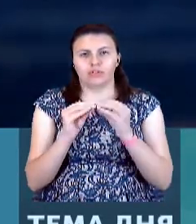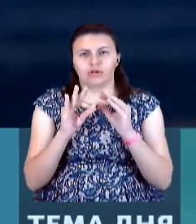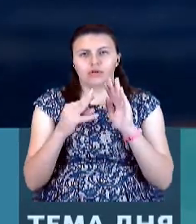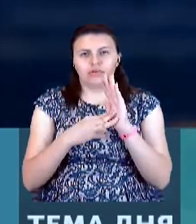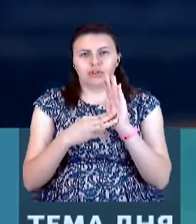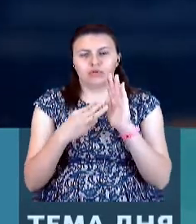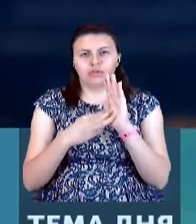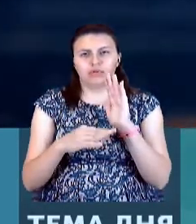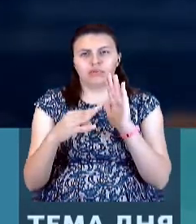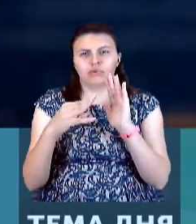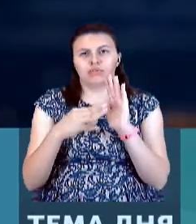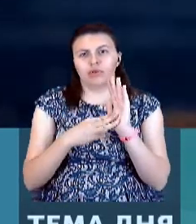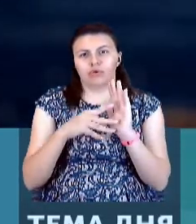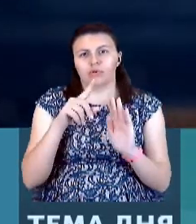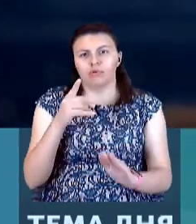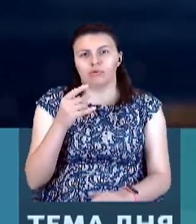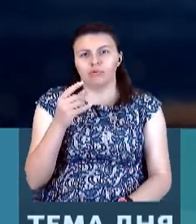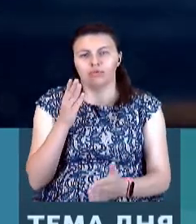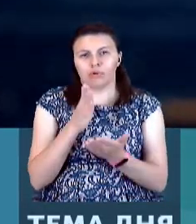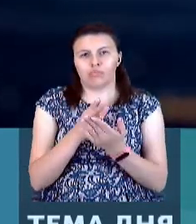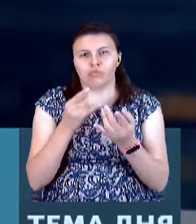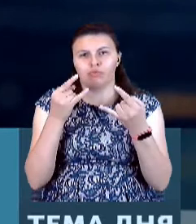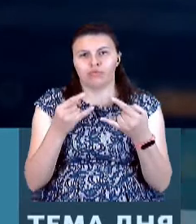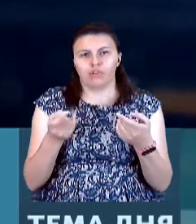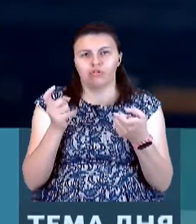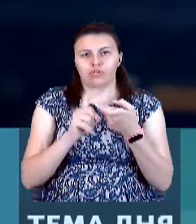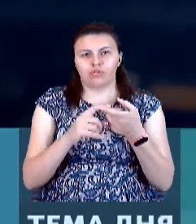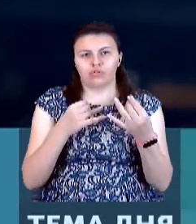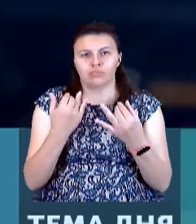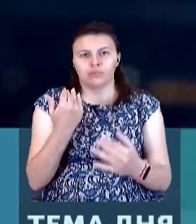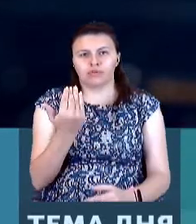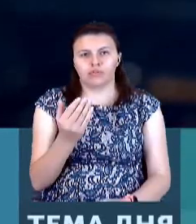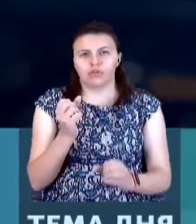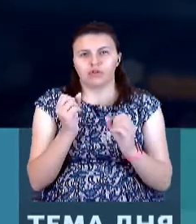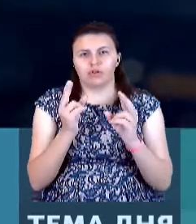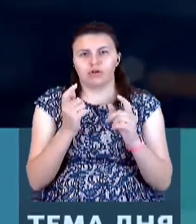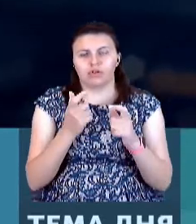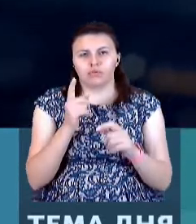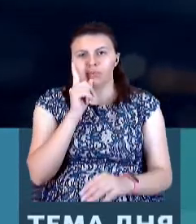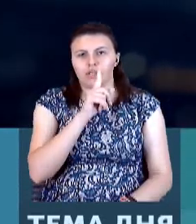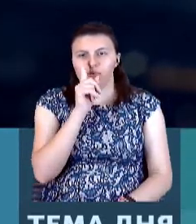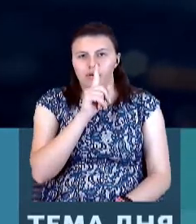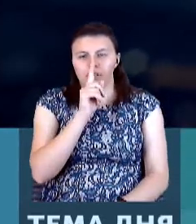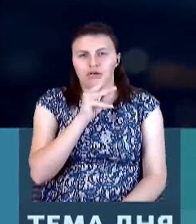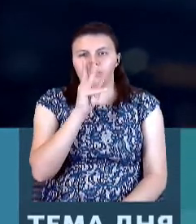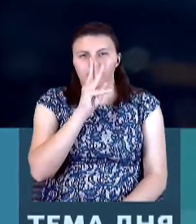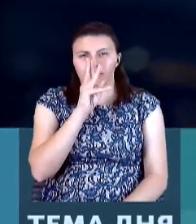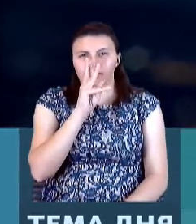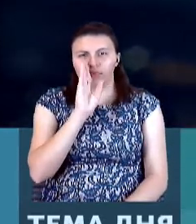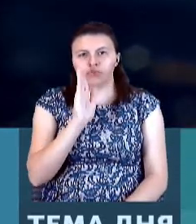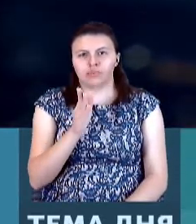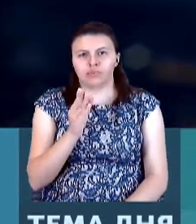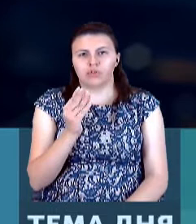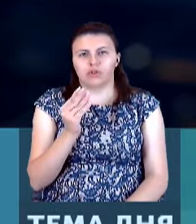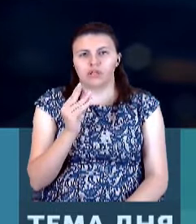050-210-08-98, номер прямого ефіру, долучайтесь до розмови і ви. Як підвищення мінімальної заробітної плати позначиться на підприємцях,